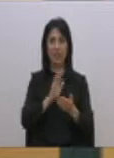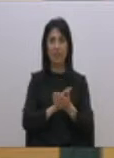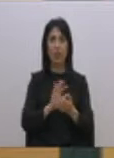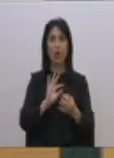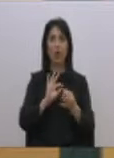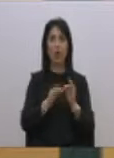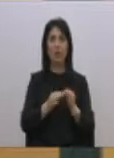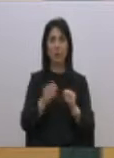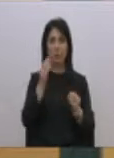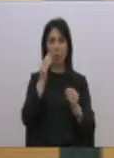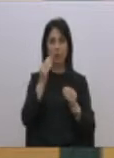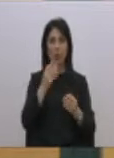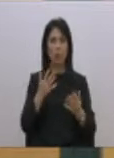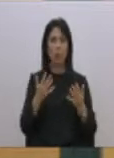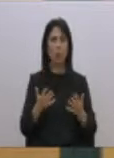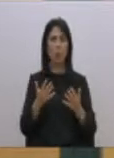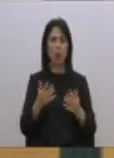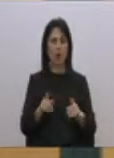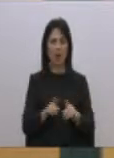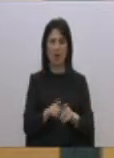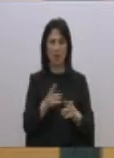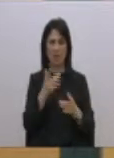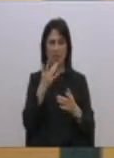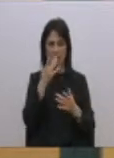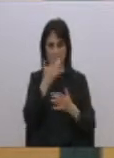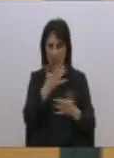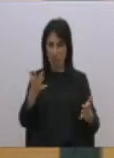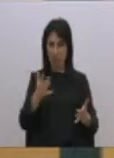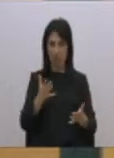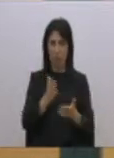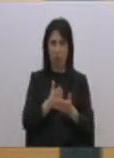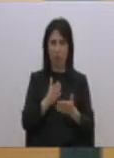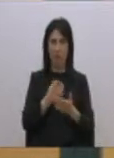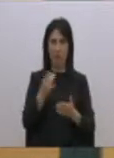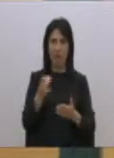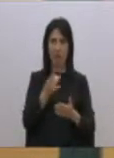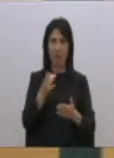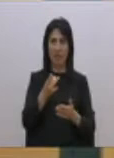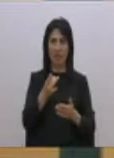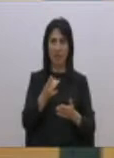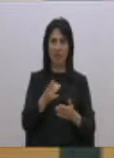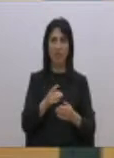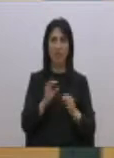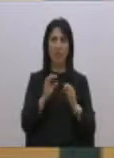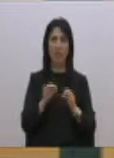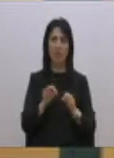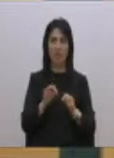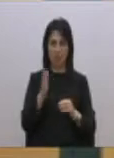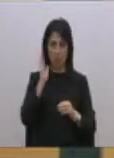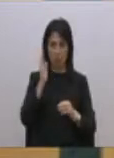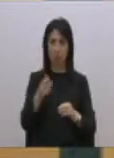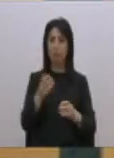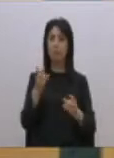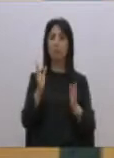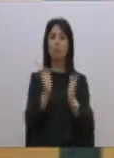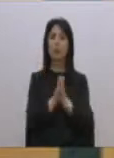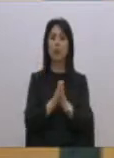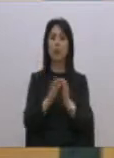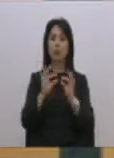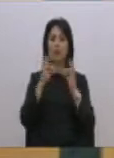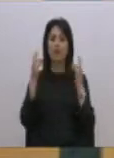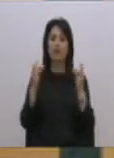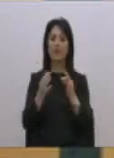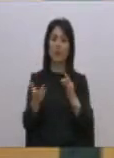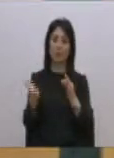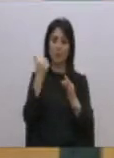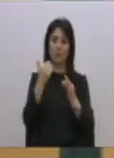კონკრეტული პოზიციები და უხერხულია ეს საჯარო იყო და კიდევ ერთხელ მიზანშეწონილი ამოღებული იქნა ეს აუდიო ჩანაწერები და